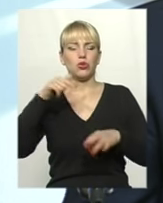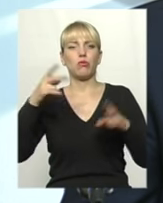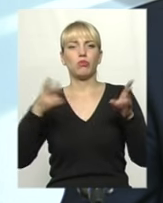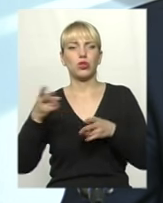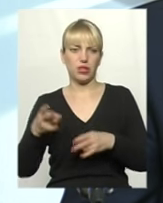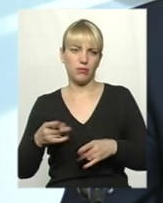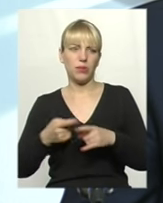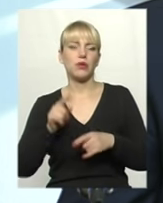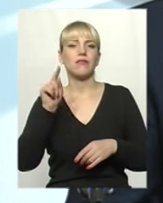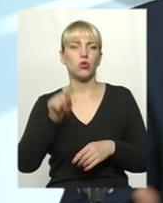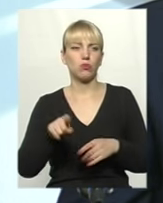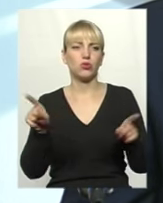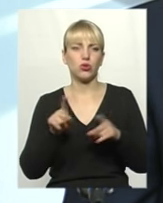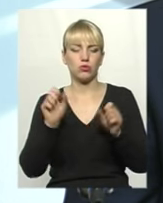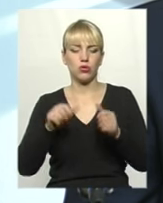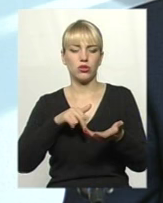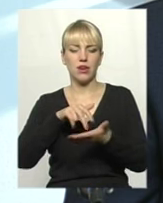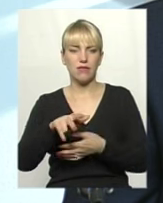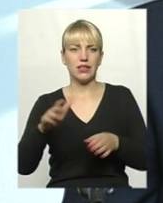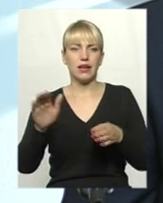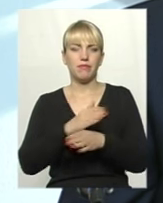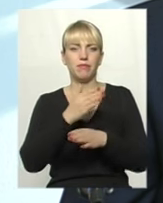хоча б в тому, що можуть вийти між